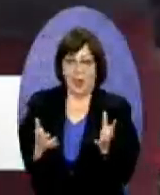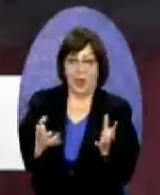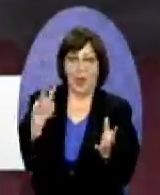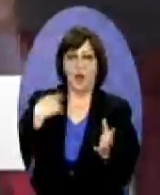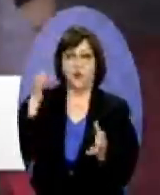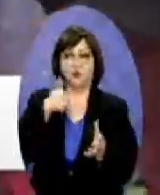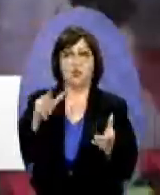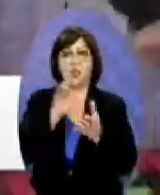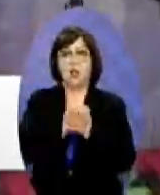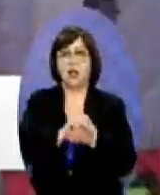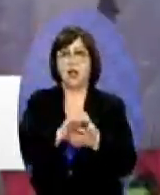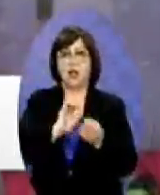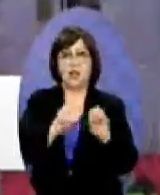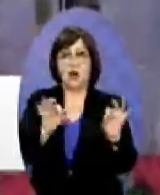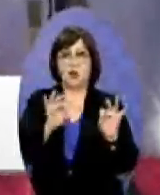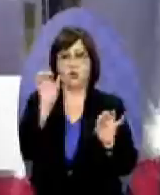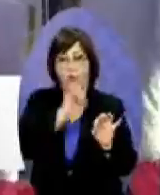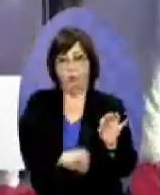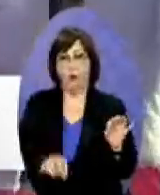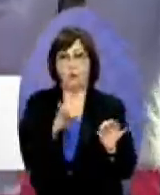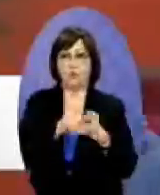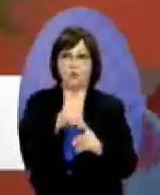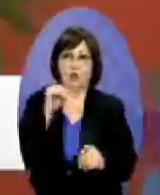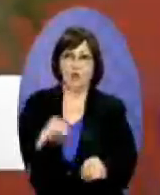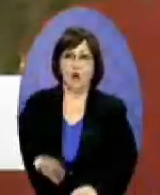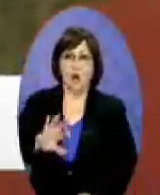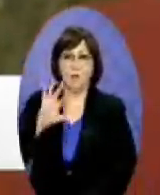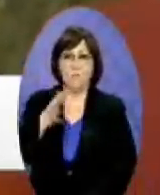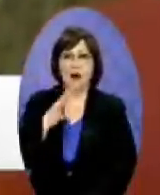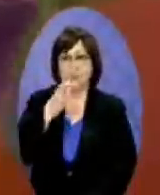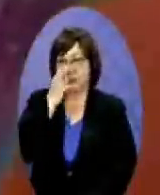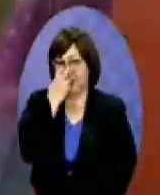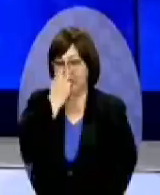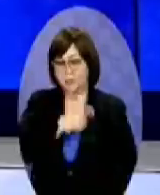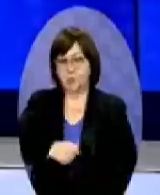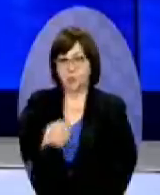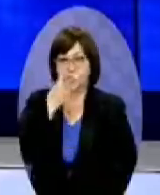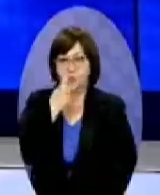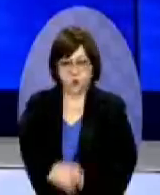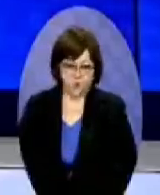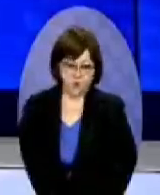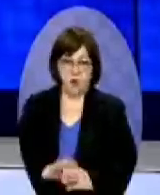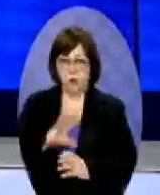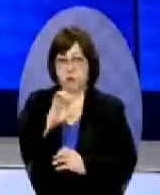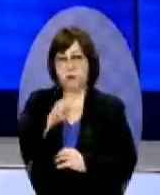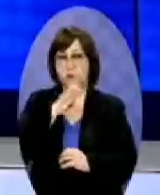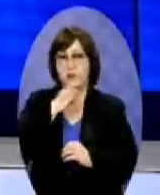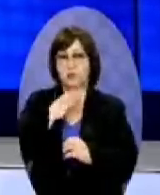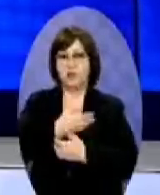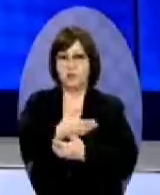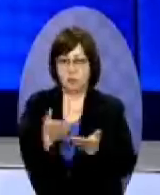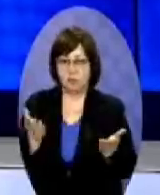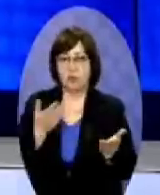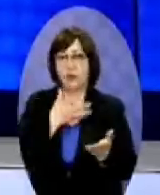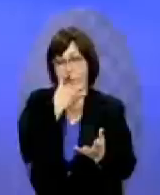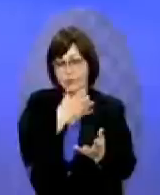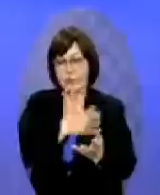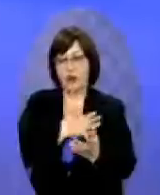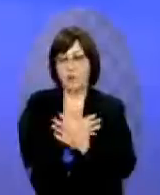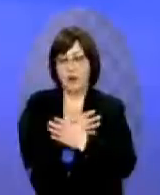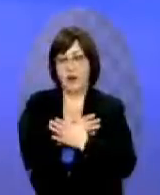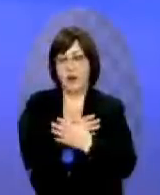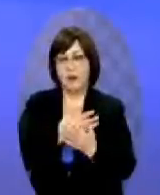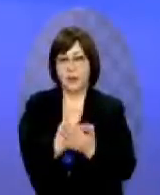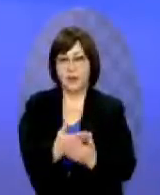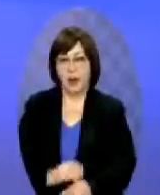гэрээгүйгээр Европын холбооноос гарах болов уу гэж ажиглагчид төгөөлж байна. Үзвэгч Гэхдээ өнөөдөр олон улсын хүрээнд анхаарал татсан гол үйл явдлын